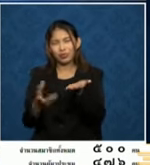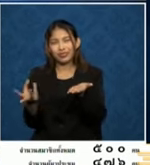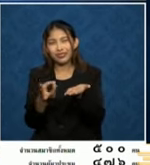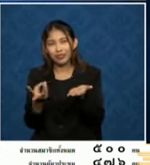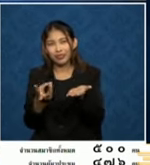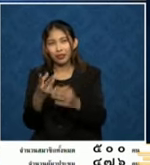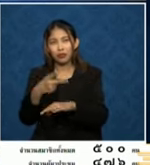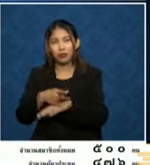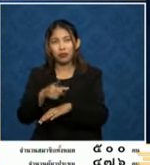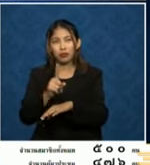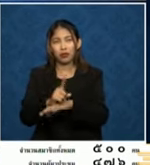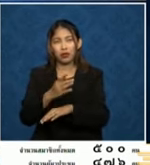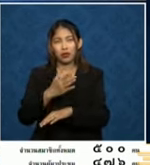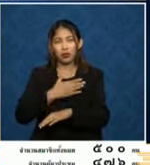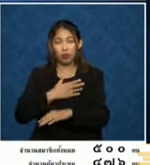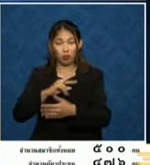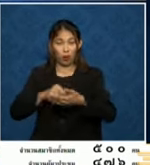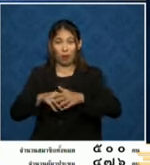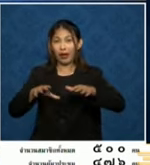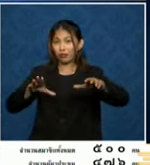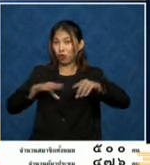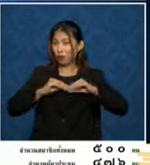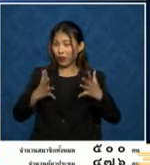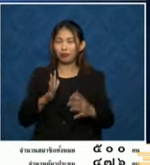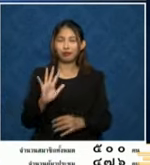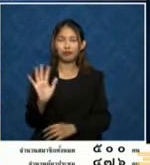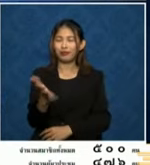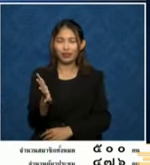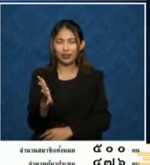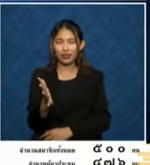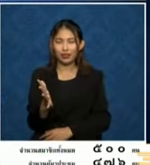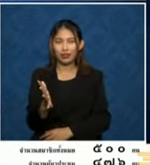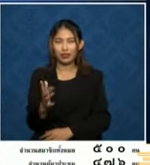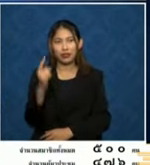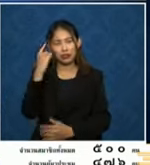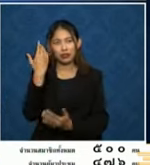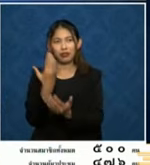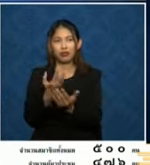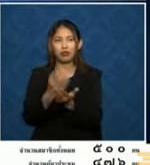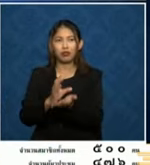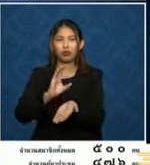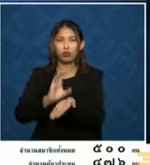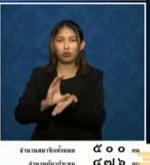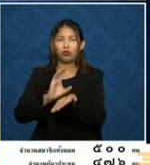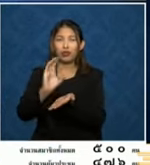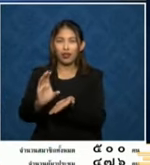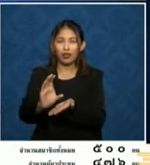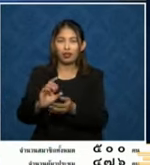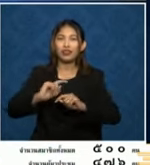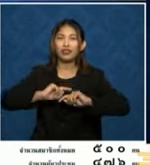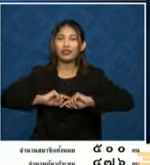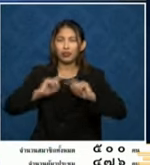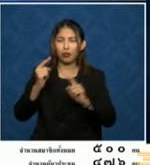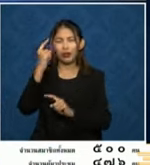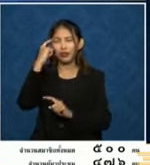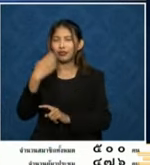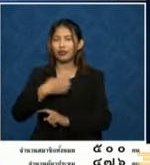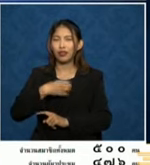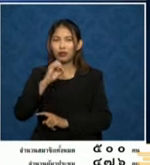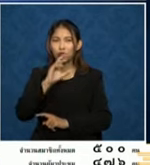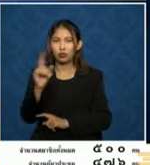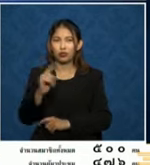านประธานครับผมไม่ใช่จะไม่เห็นด้วยกับการสนับสนุนนะครับในการให้ทุนการศึกษานะครับแต่ว่าอยากจะสะท้อนนะครับว่าการ